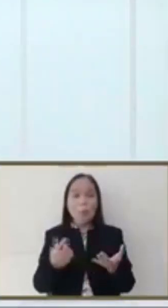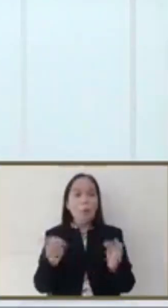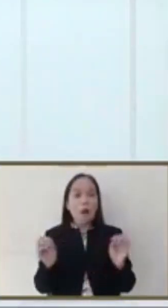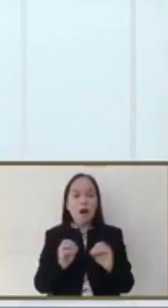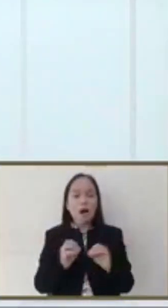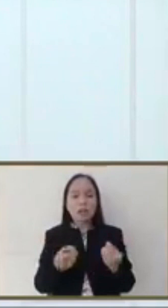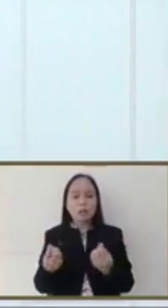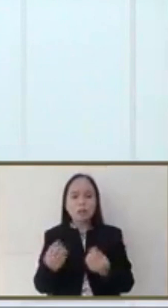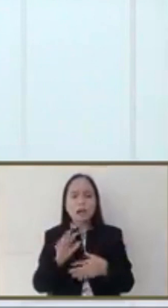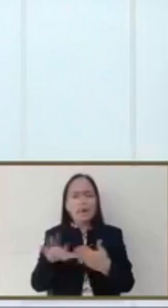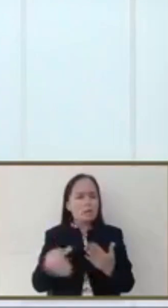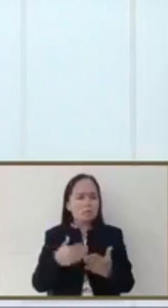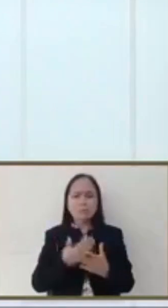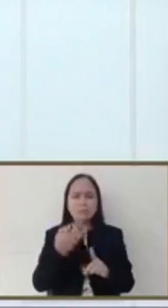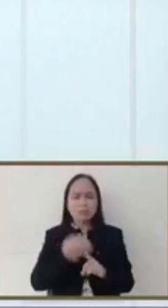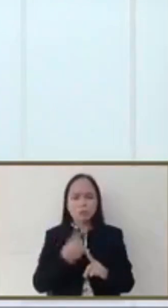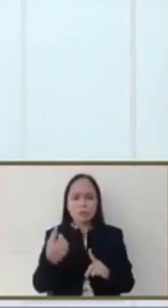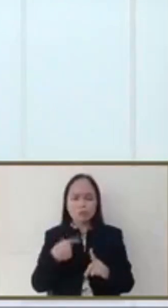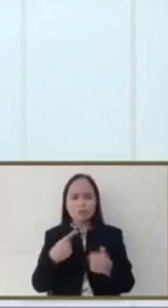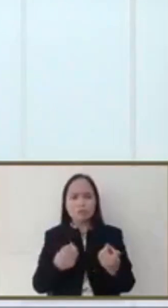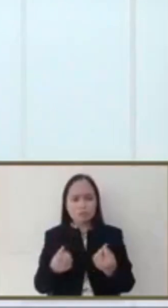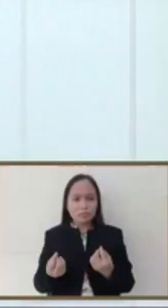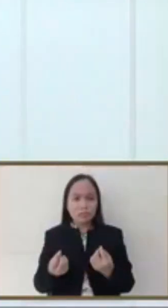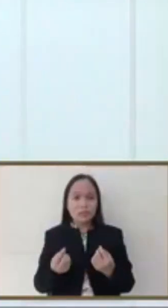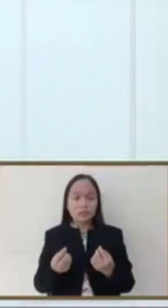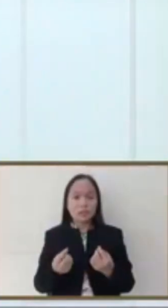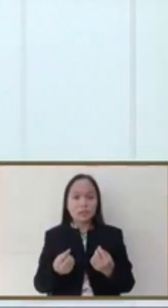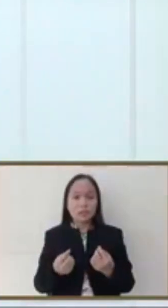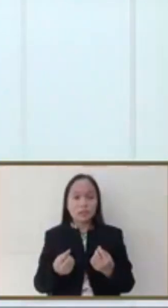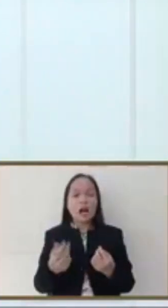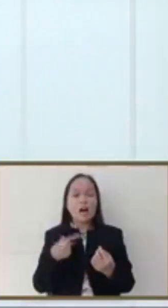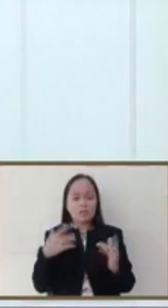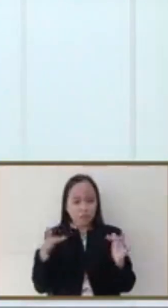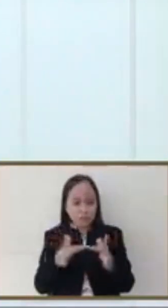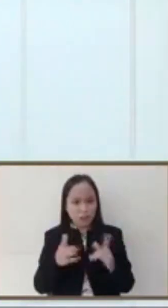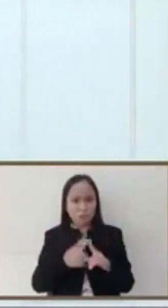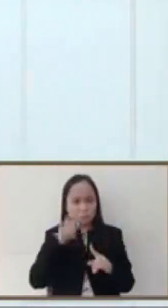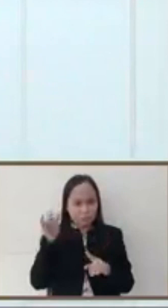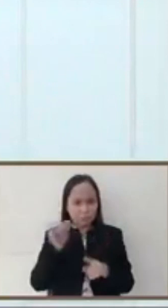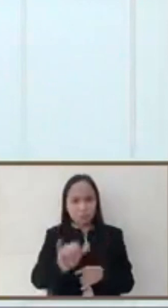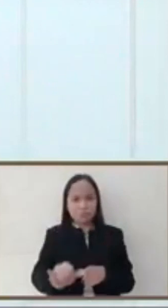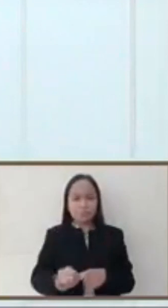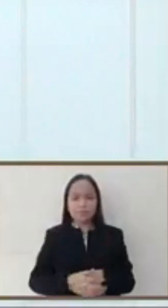merong gagawin at ang kagandahan sa lahat ng ating gagawin, may connection tayo sa eternity.